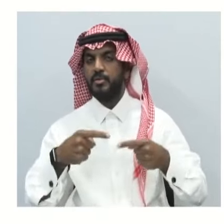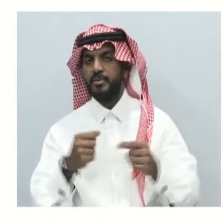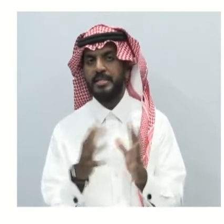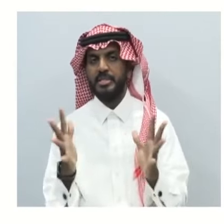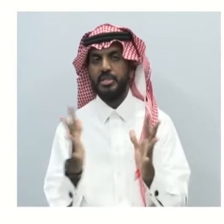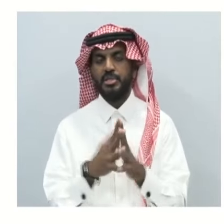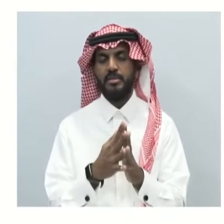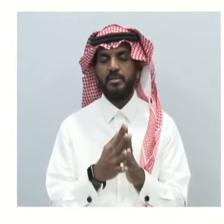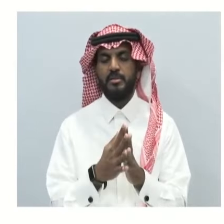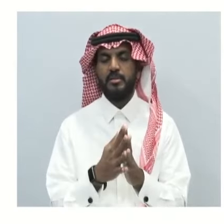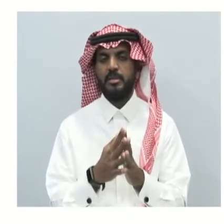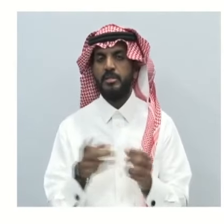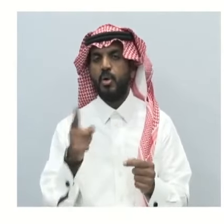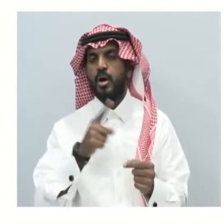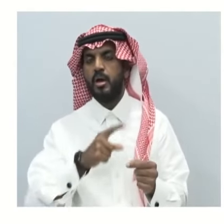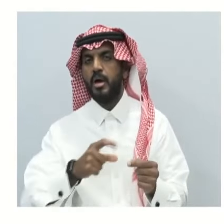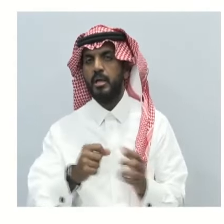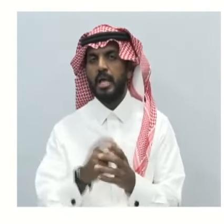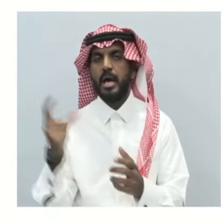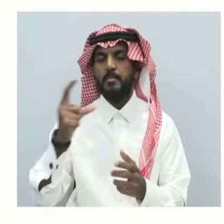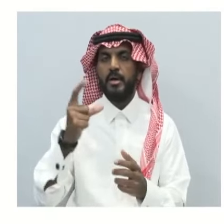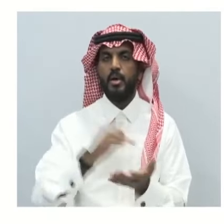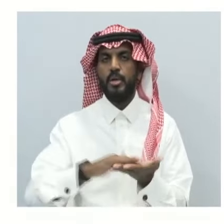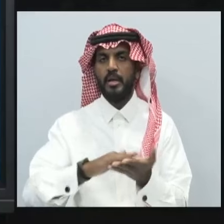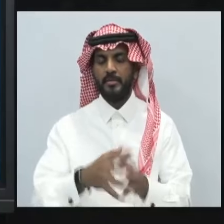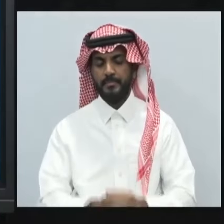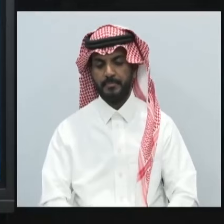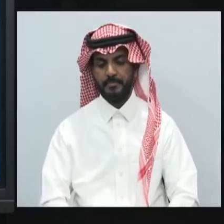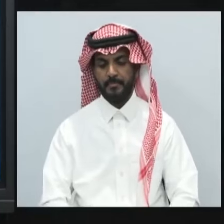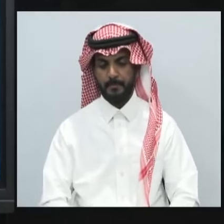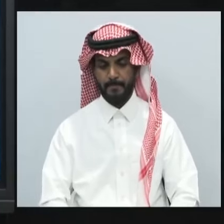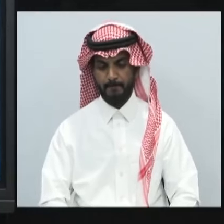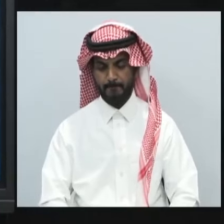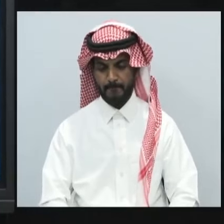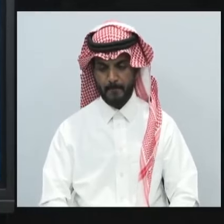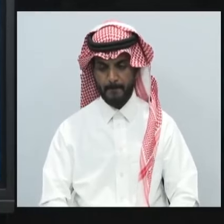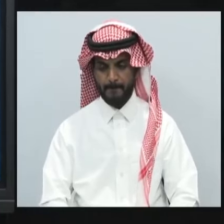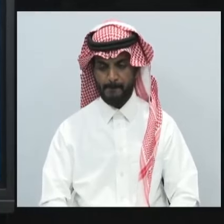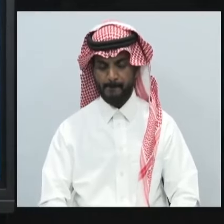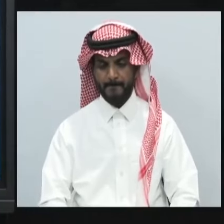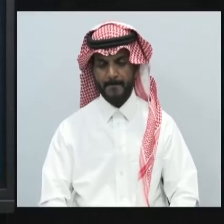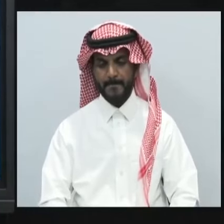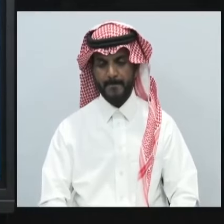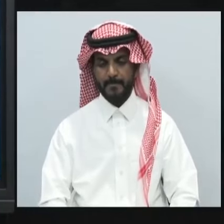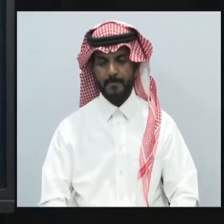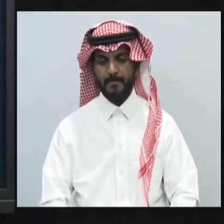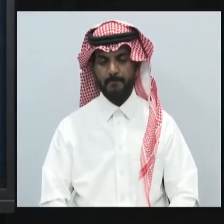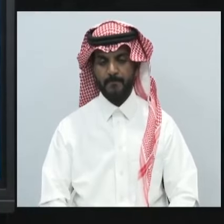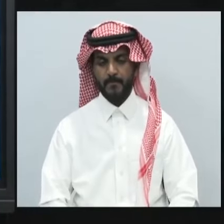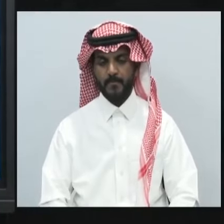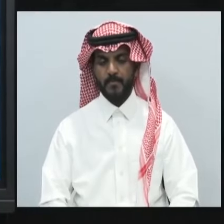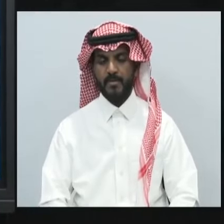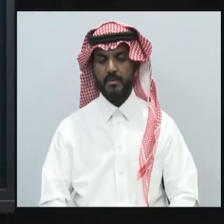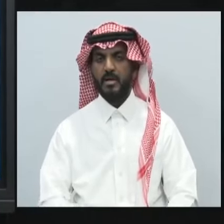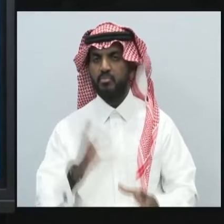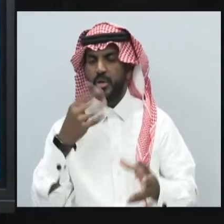دوران القمر حول الارض ما الذي يحدث نتيجه دوران القمر حول الارض هنالك ظواهر